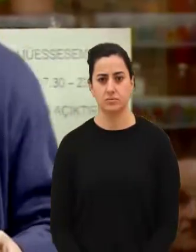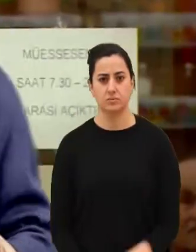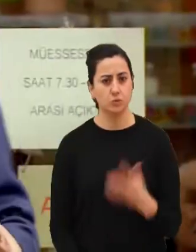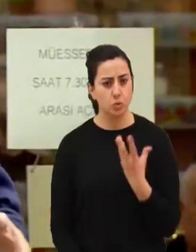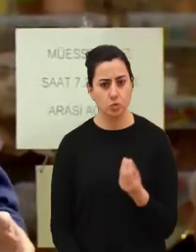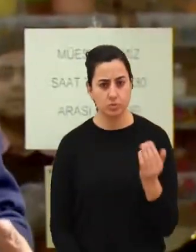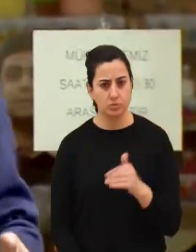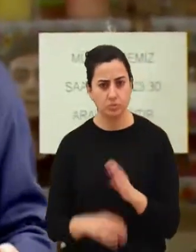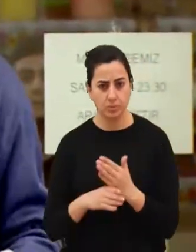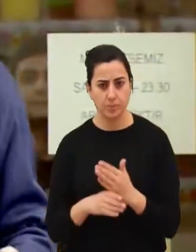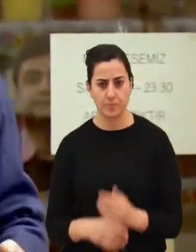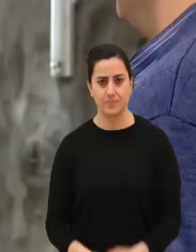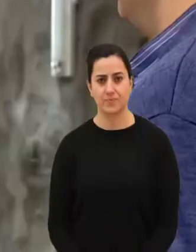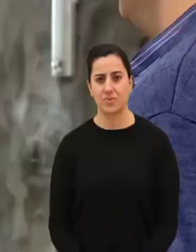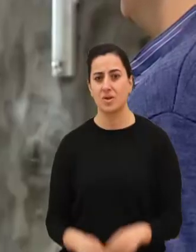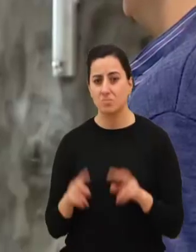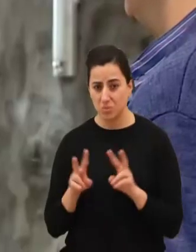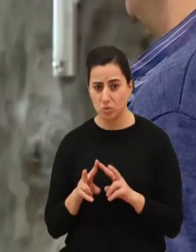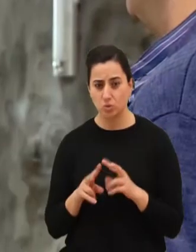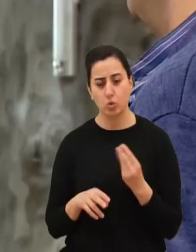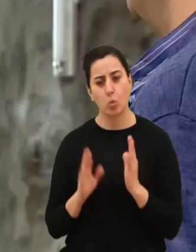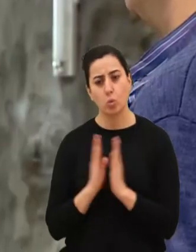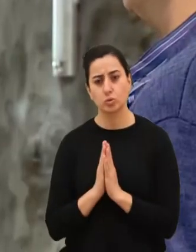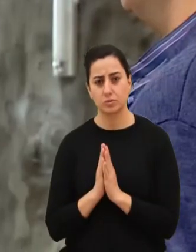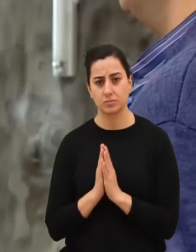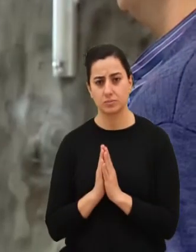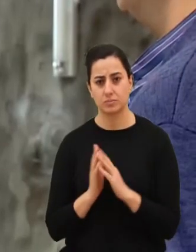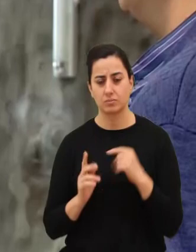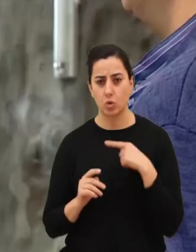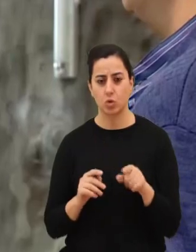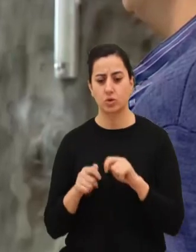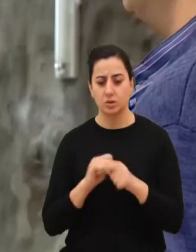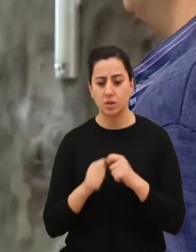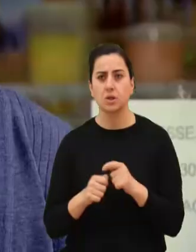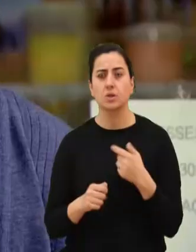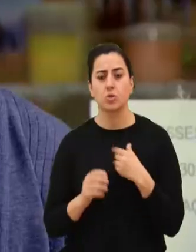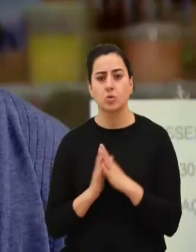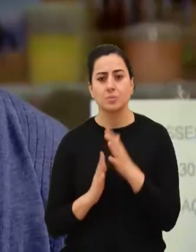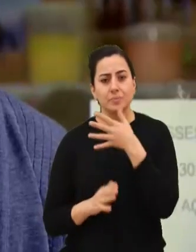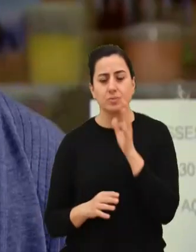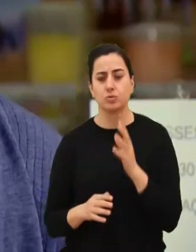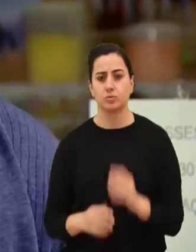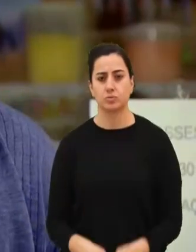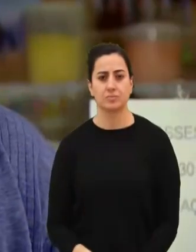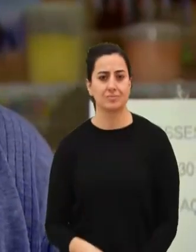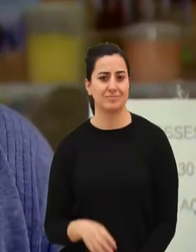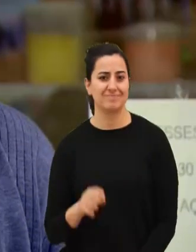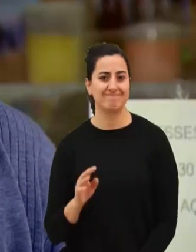Ne oldu kızım? Ne işin var burada senin? Ya Mesut, çok özür dilerim. Ben o kuponu tutacağını bilseydim.